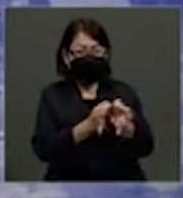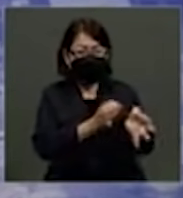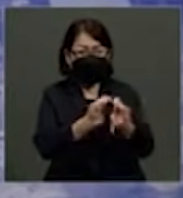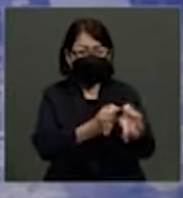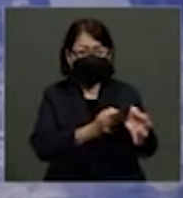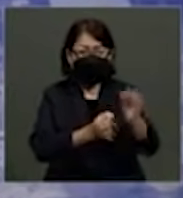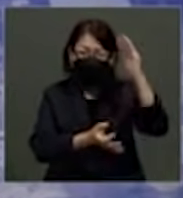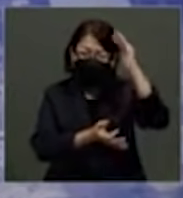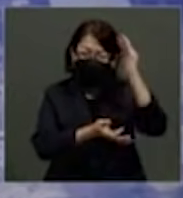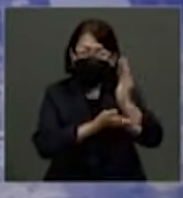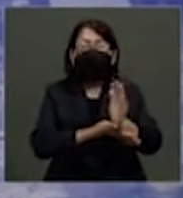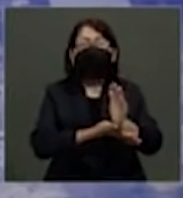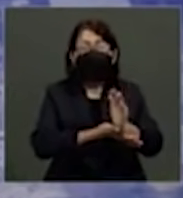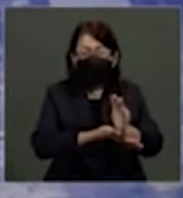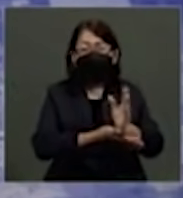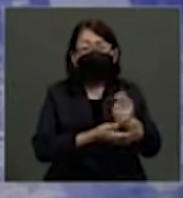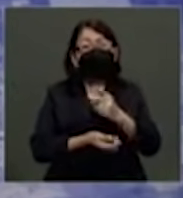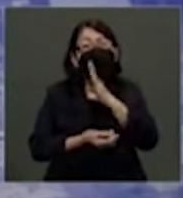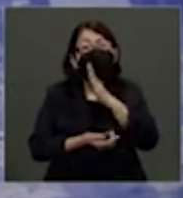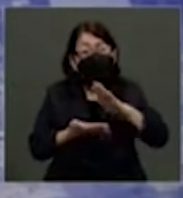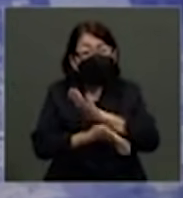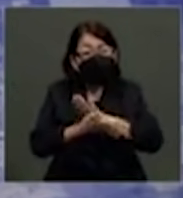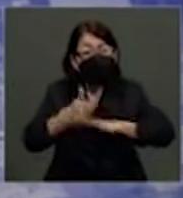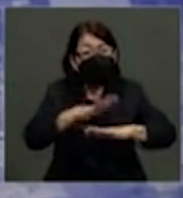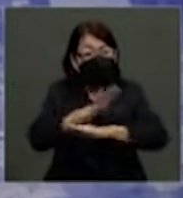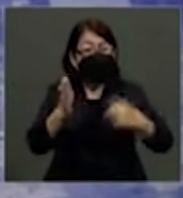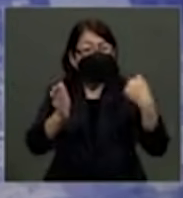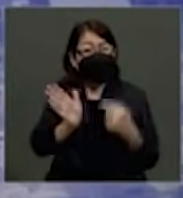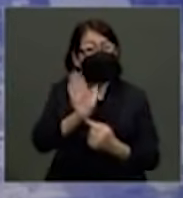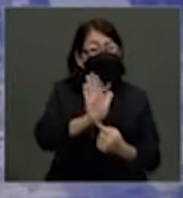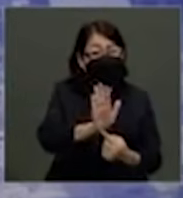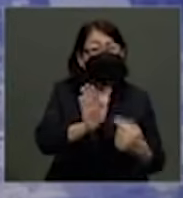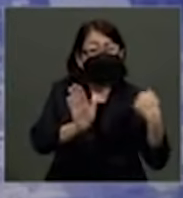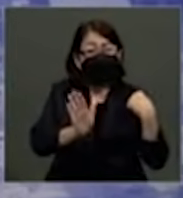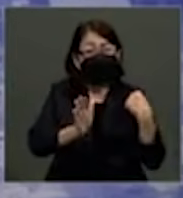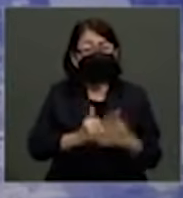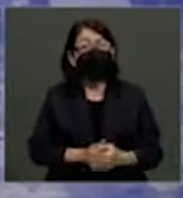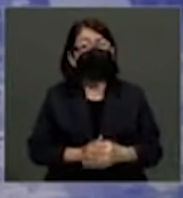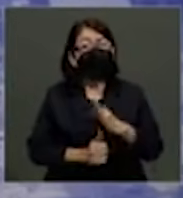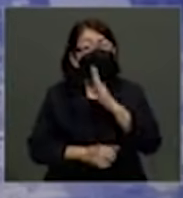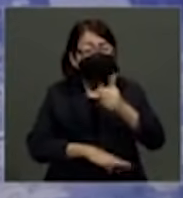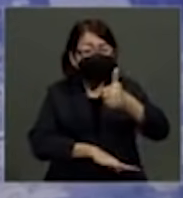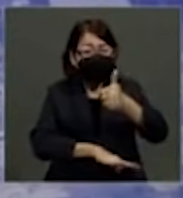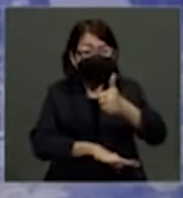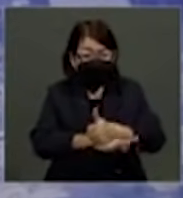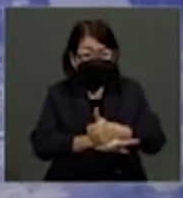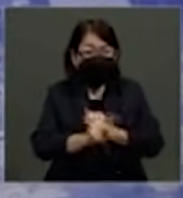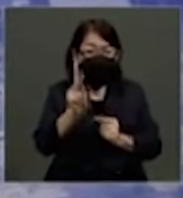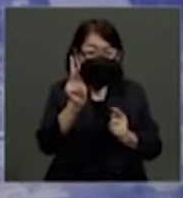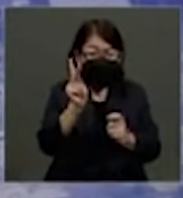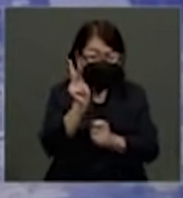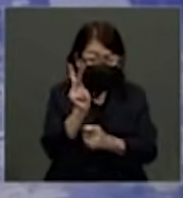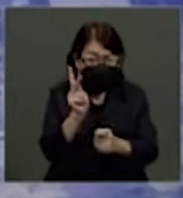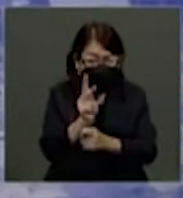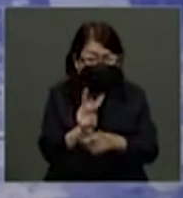ามจังหวัดไปด้านโน้นซึ่งก็ต้องมีเหตุมีผลที่จะชี้แจงเขาได้ก็คงไม่น่าเป็นประเด็นถ้ามีใบอนุญาตที่จะ